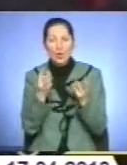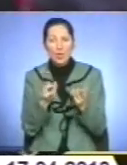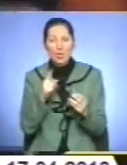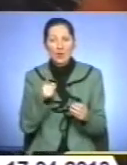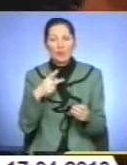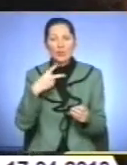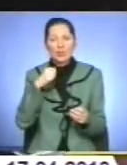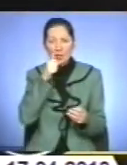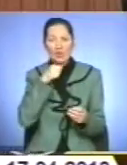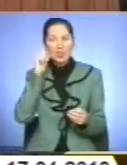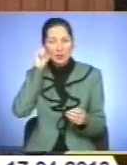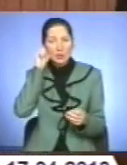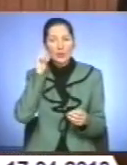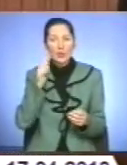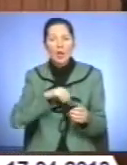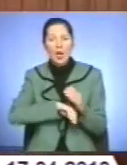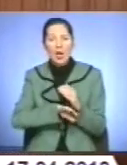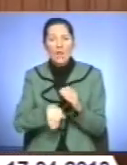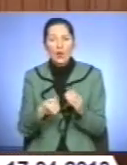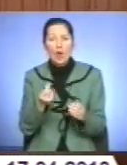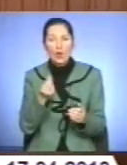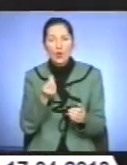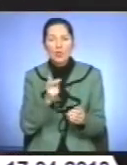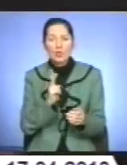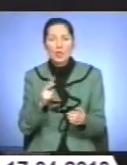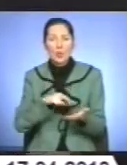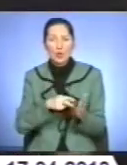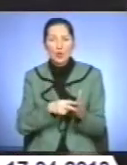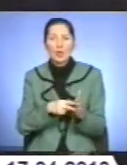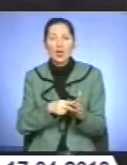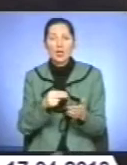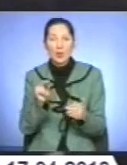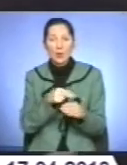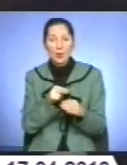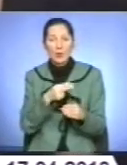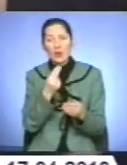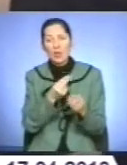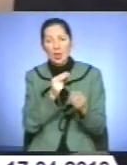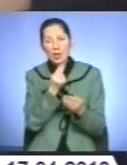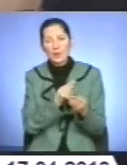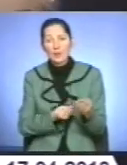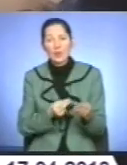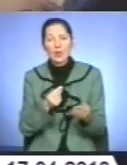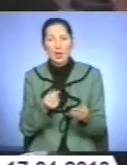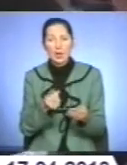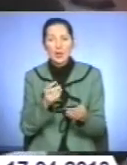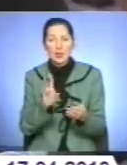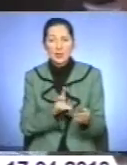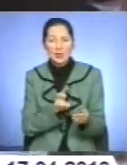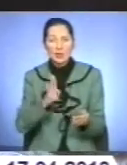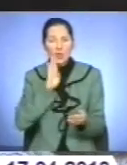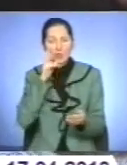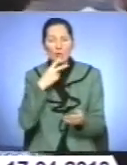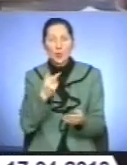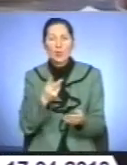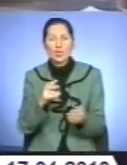які планували оздобити церкву. Вранці після крадіжки увагу священика привернули розкидані ноти церковного хору. Ще більше